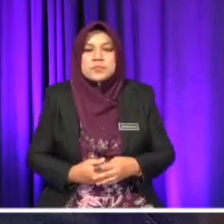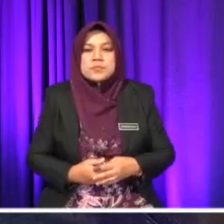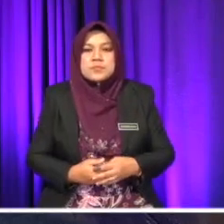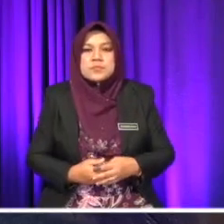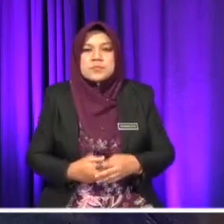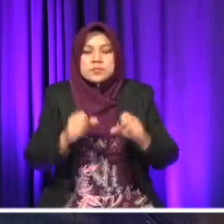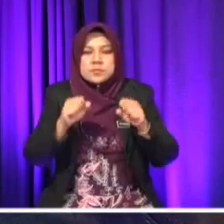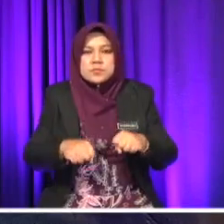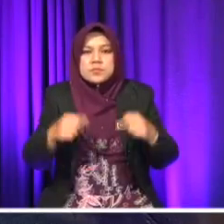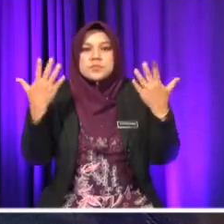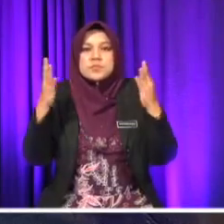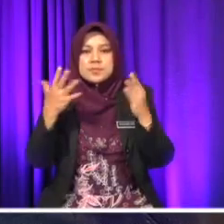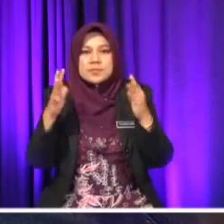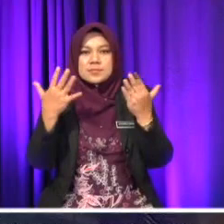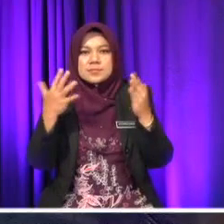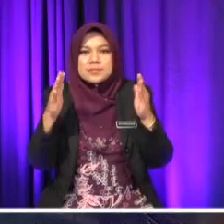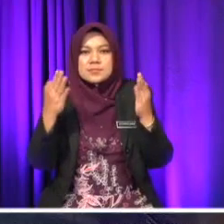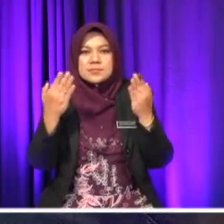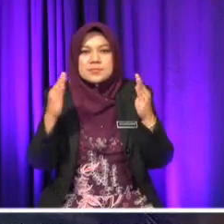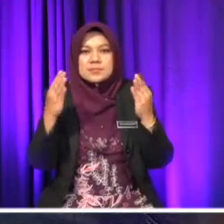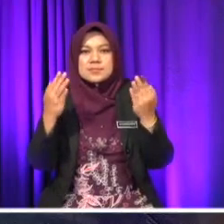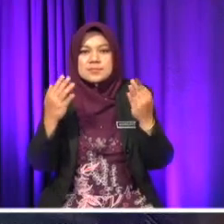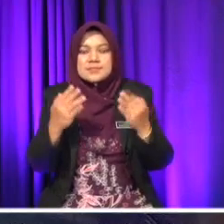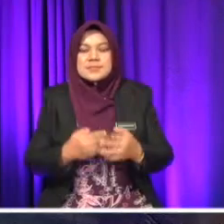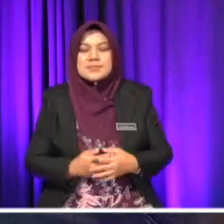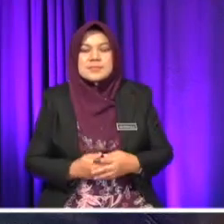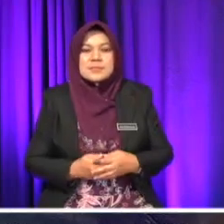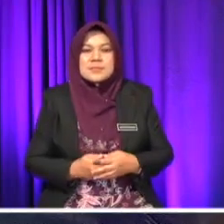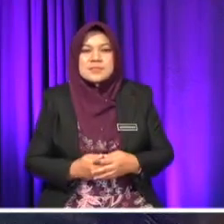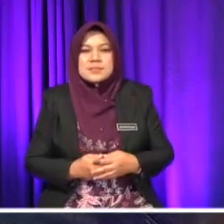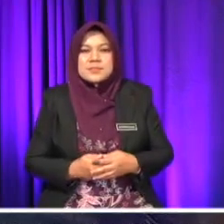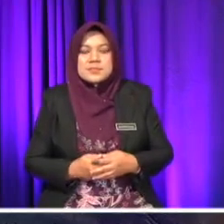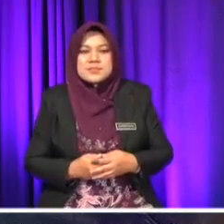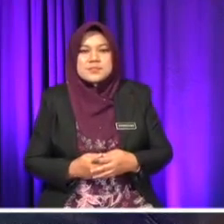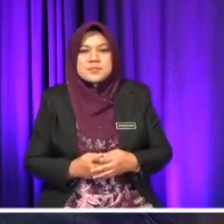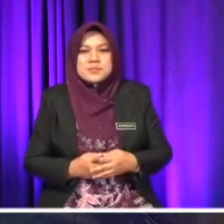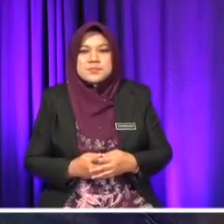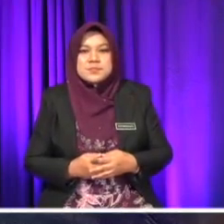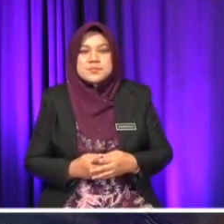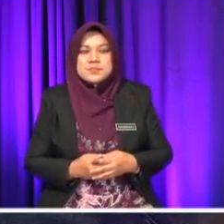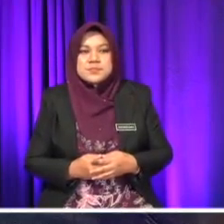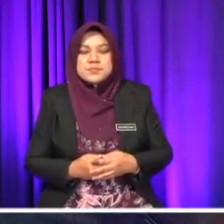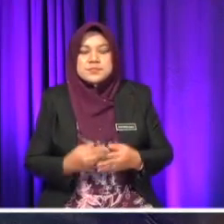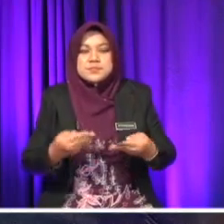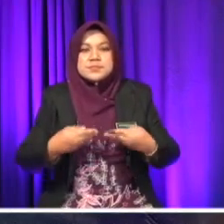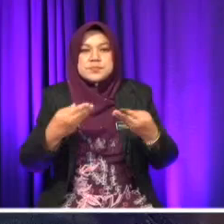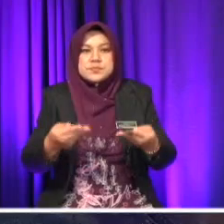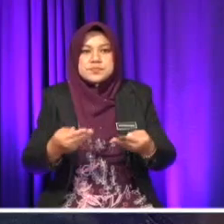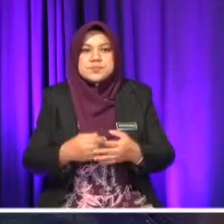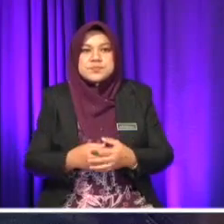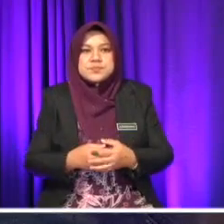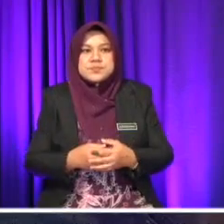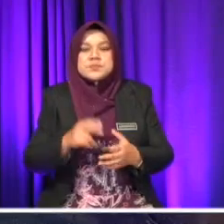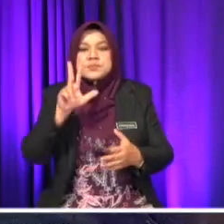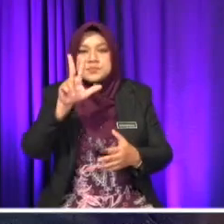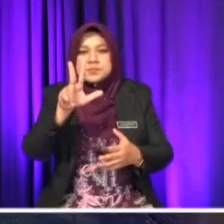untuk ke-4 nih Uh oke baik kita boleh berikan berapa juga cara untuk Anda